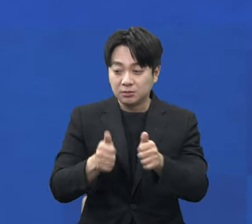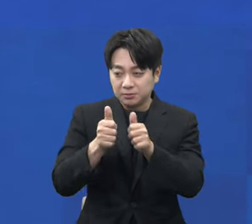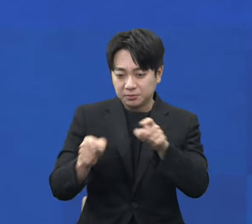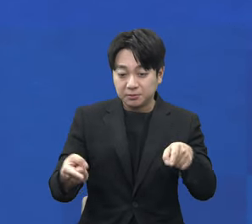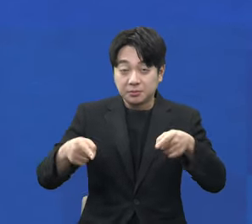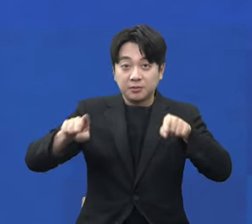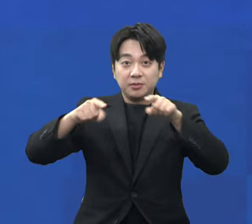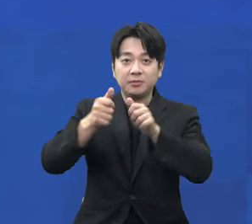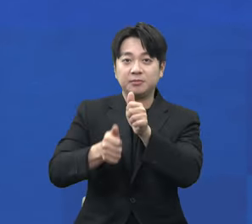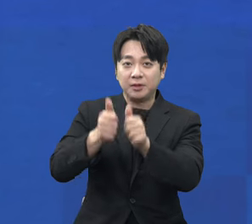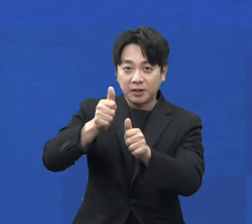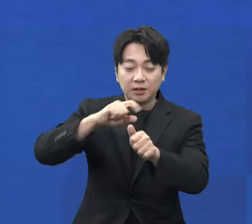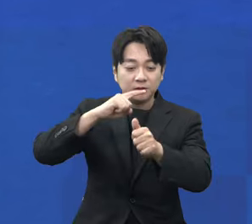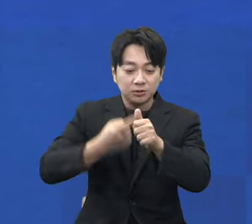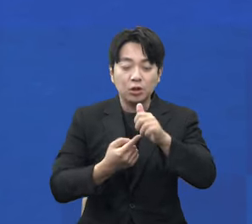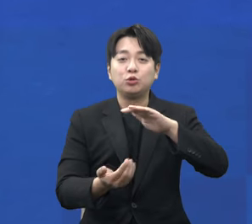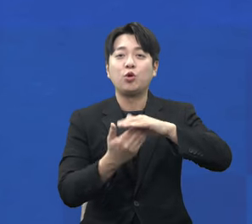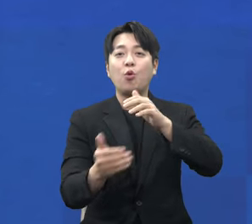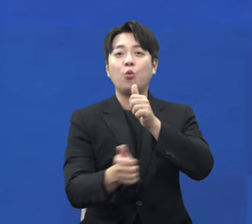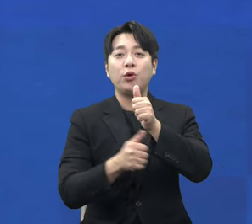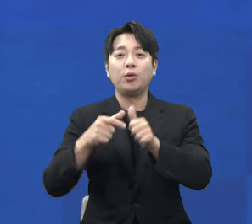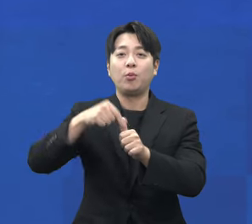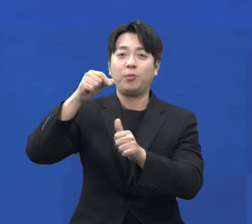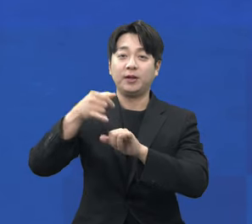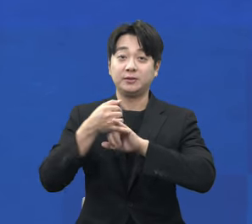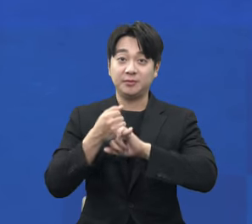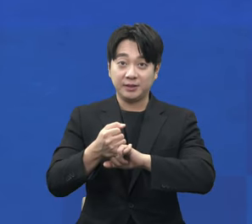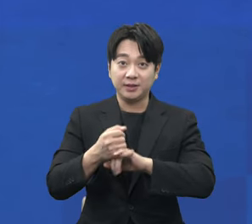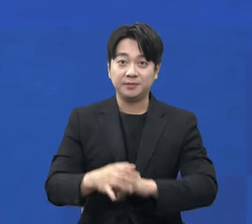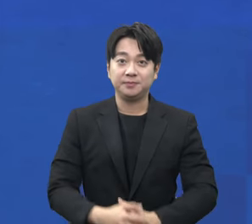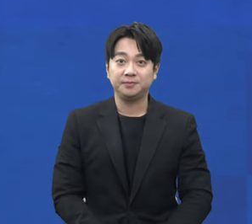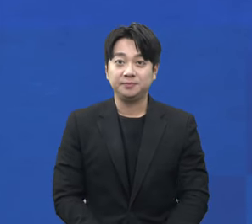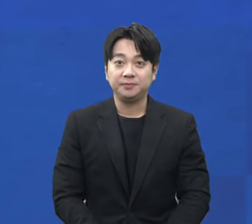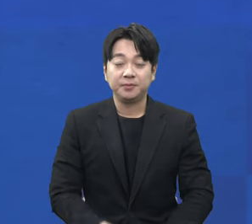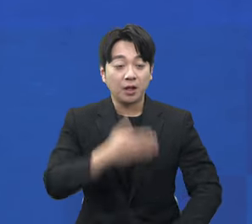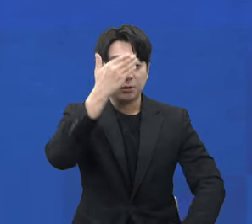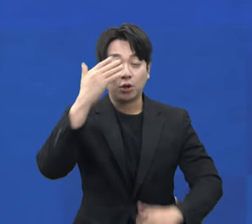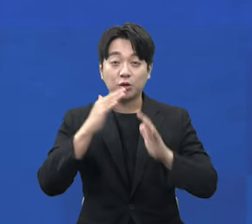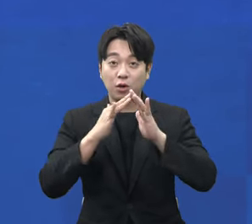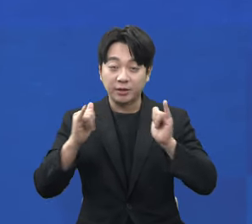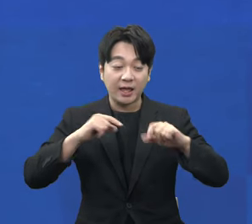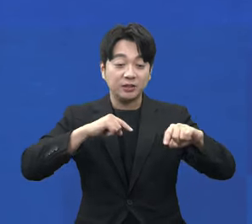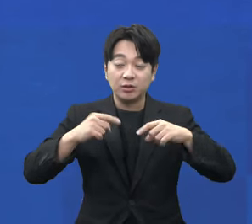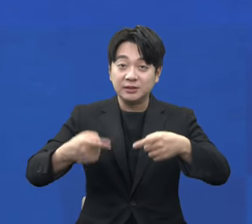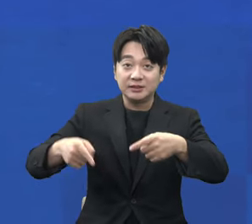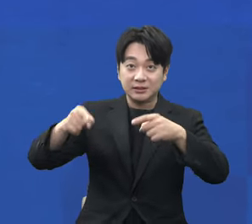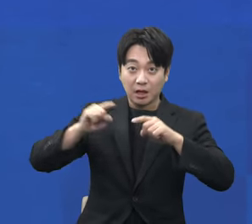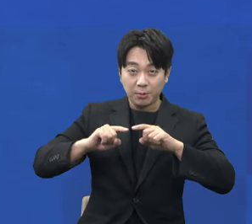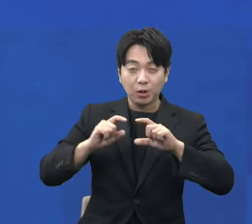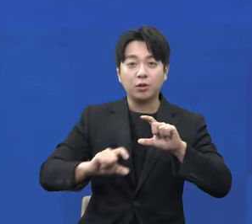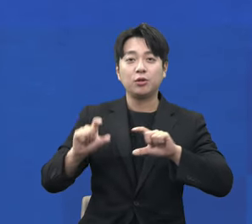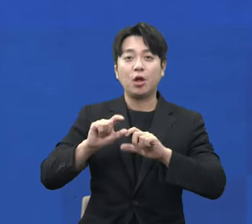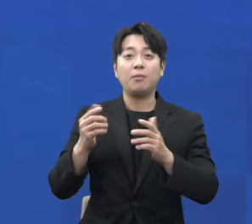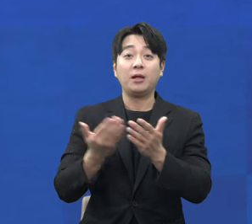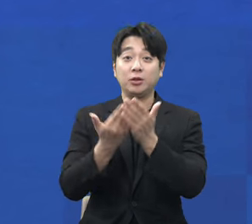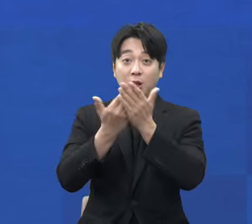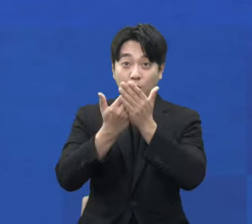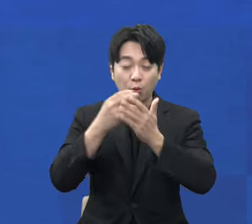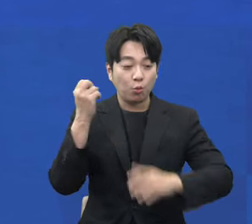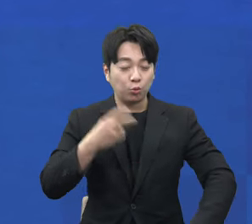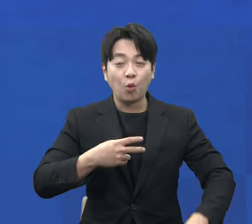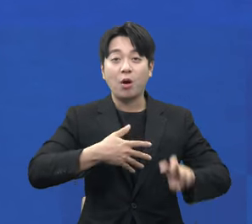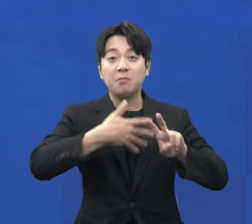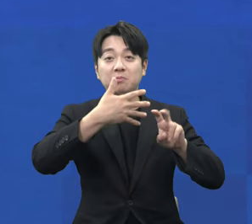청년 최고위원을 선출하겠습니다. 청년의 정치 참여를 확대하고 미디어를 활용한 청년 정치인의